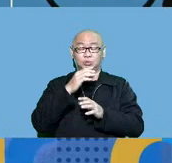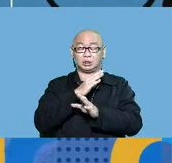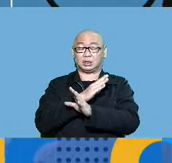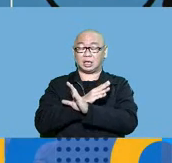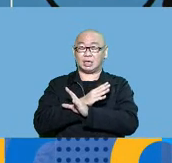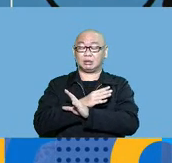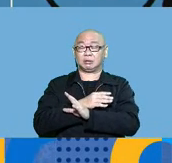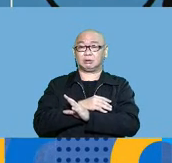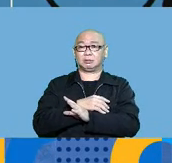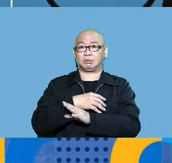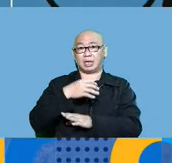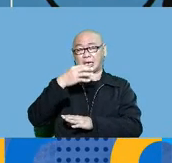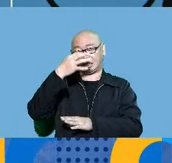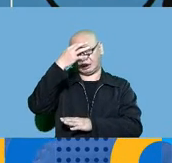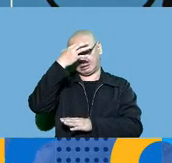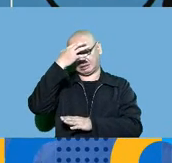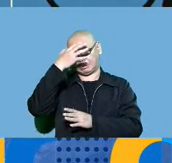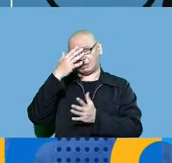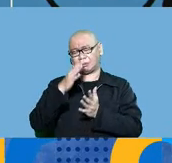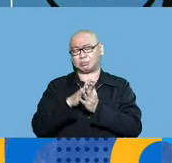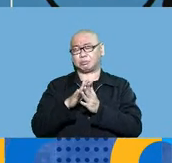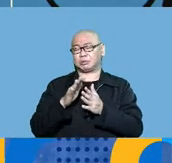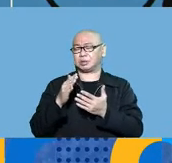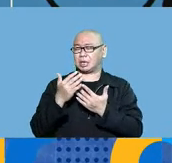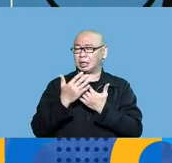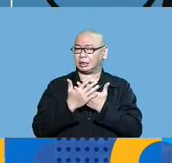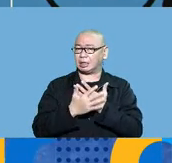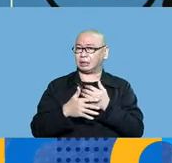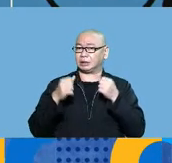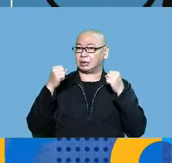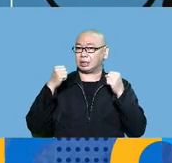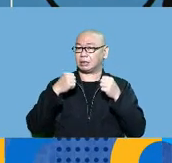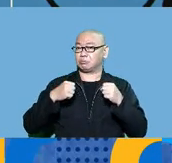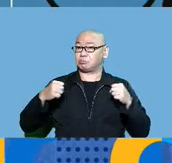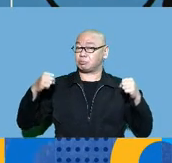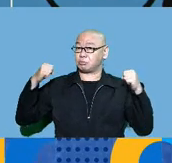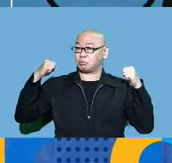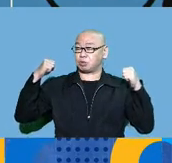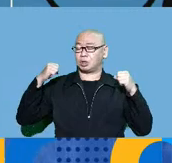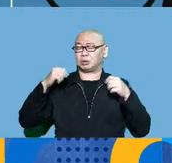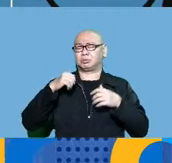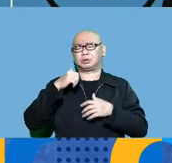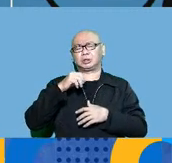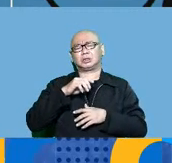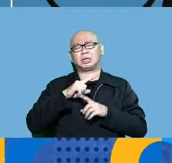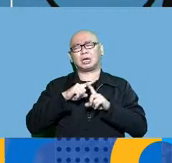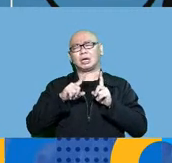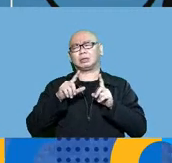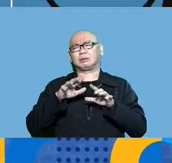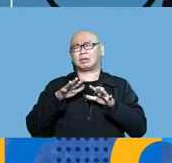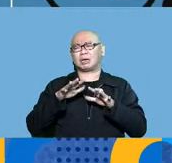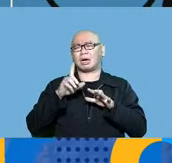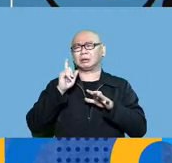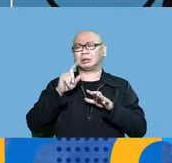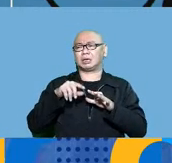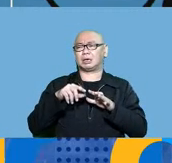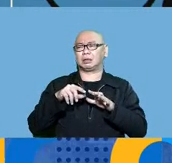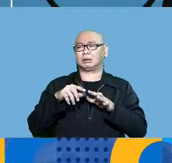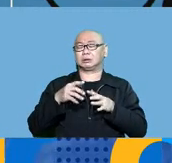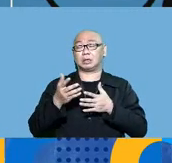penyakit dan menjaga kesehatan serta kebugaran. Namun tidak jarang kita mendengar kejadian